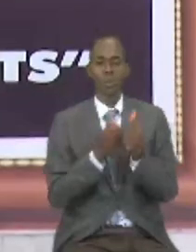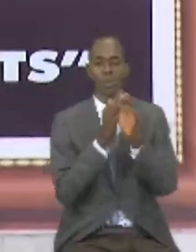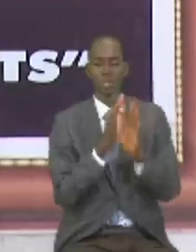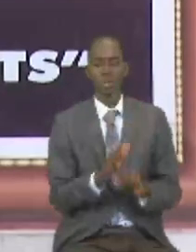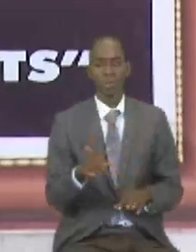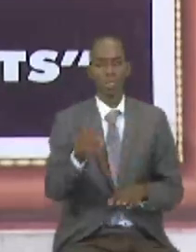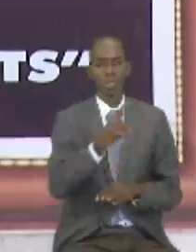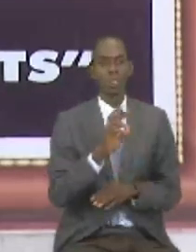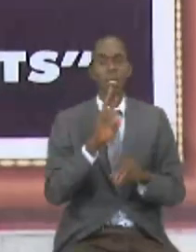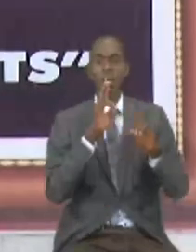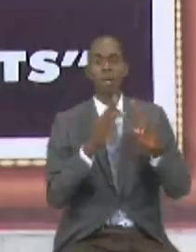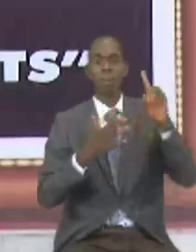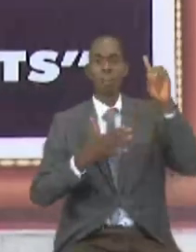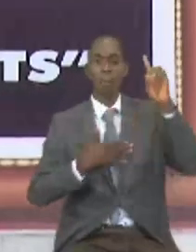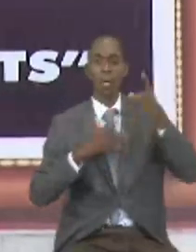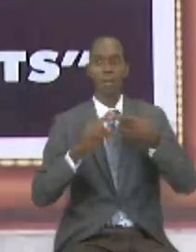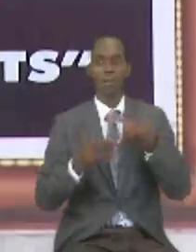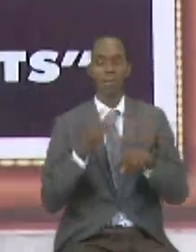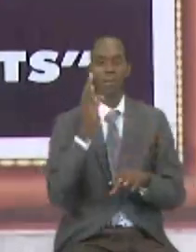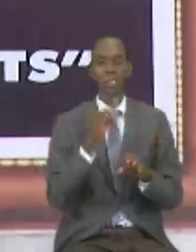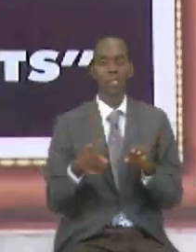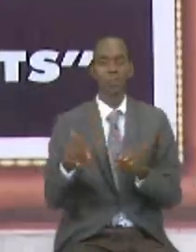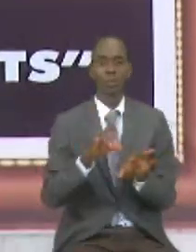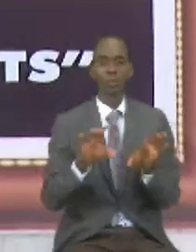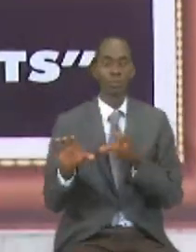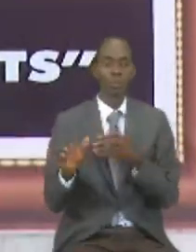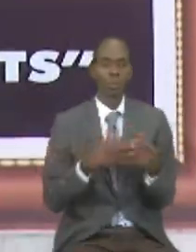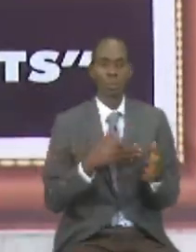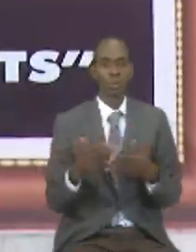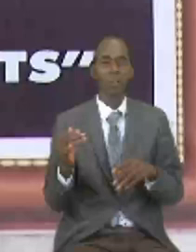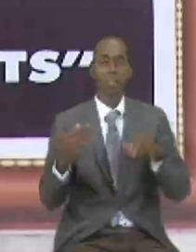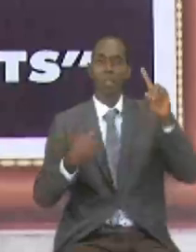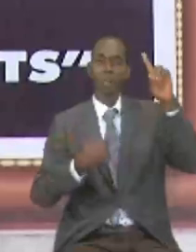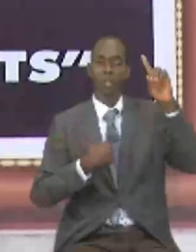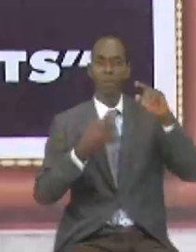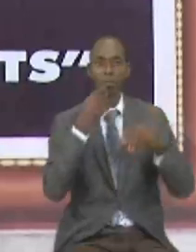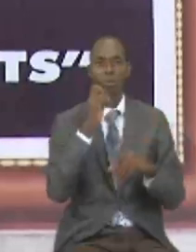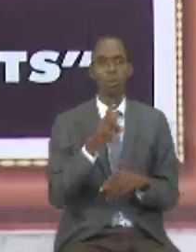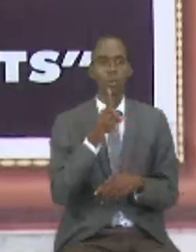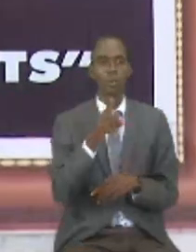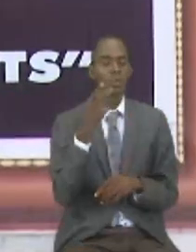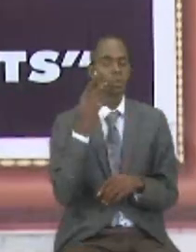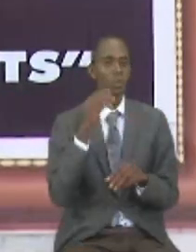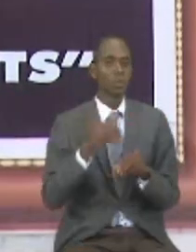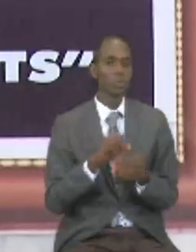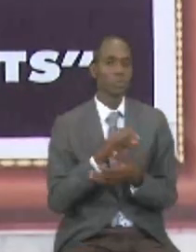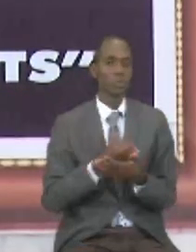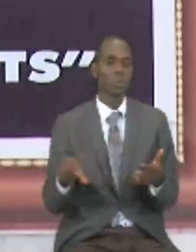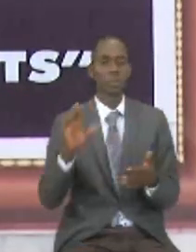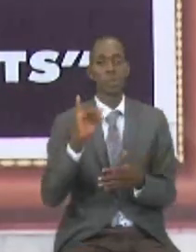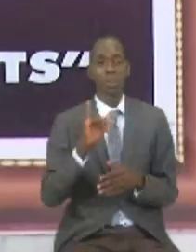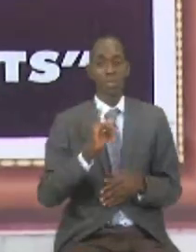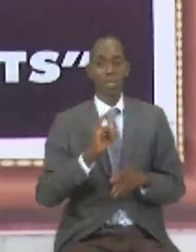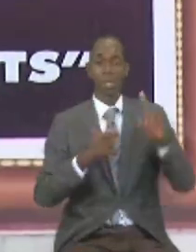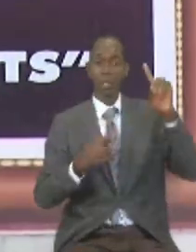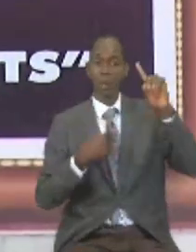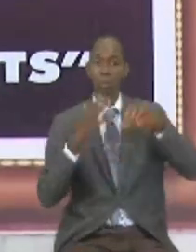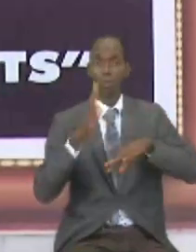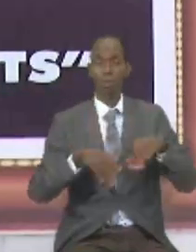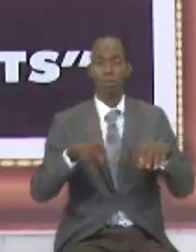amis si vous faites ce que je vous commande. Voilà le verset 15. Je ne vous appelle